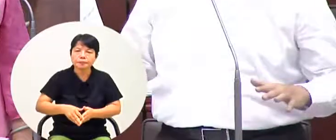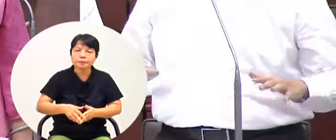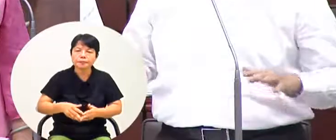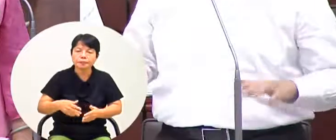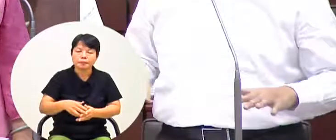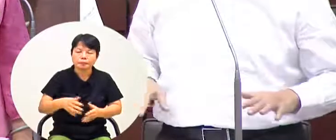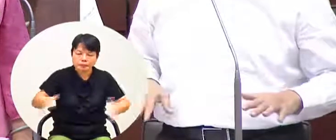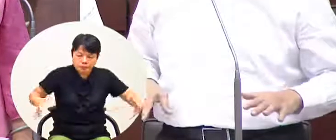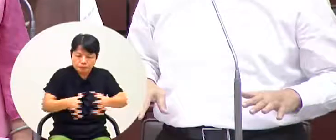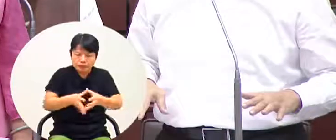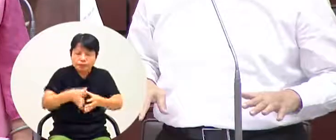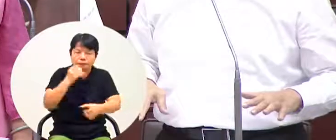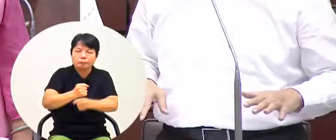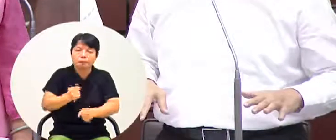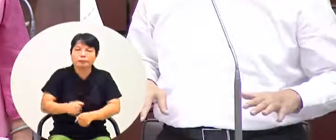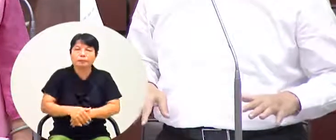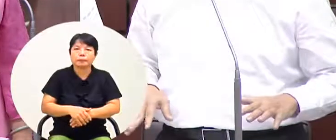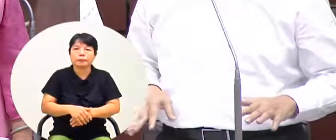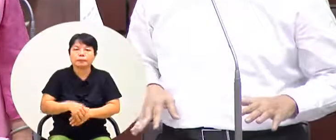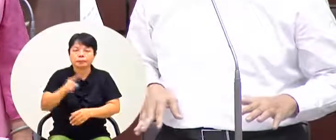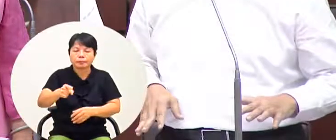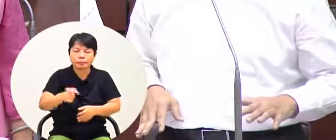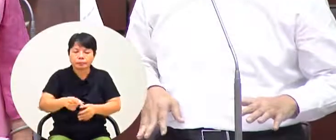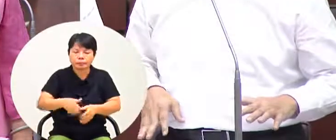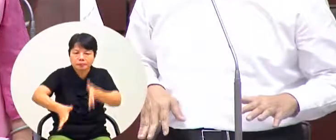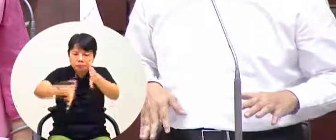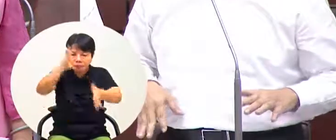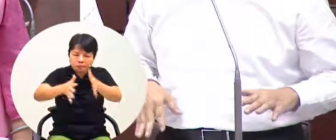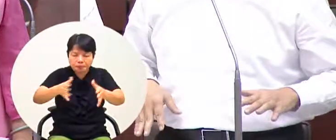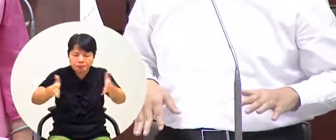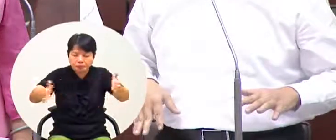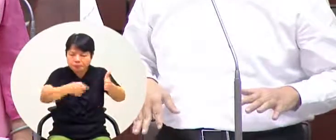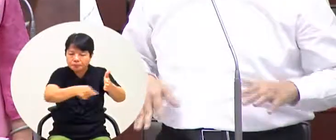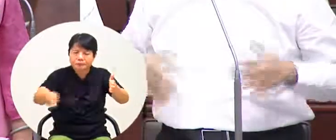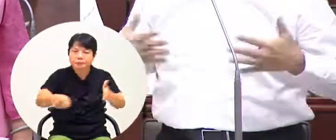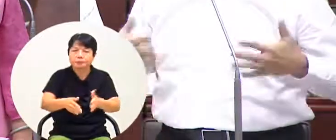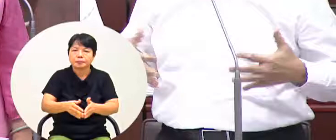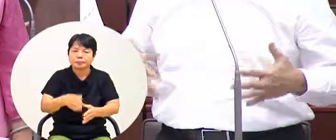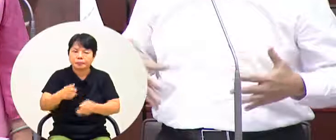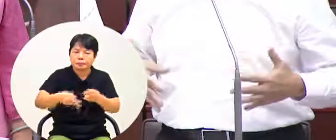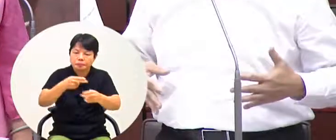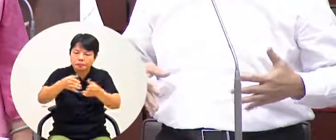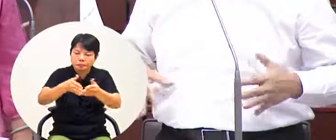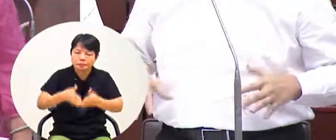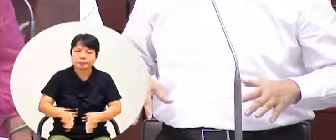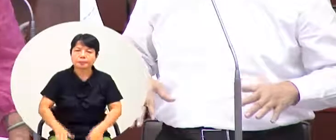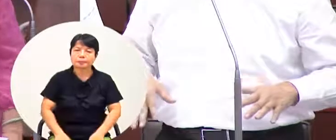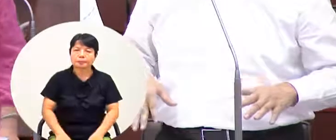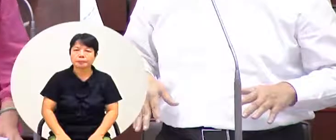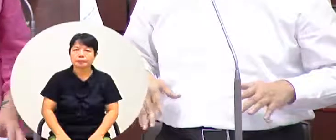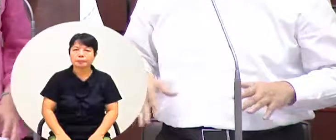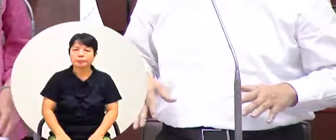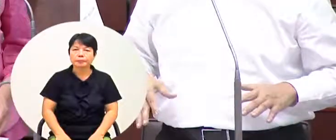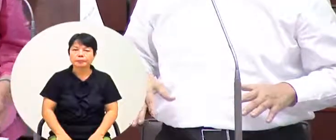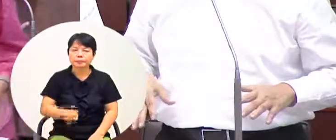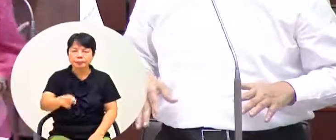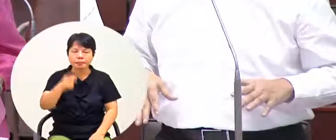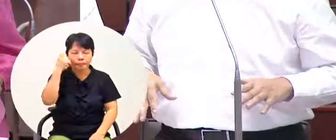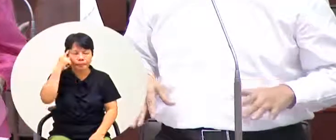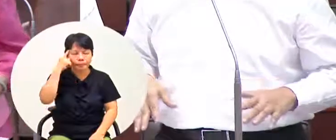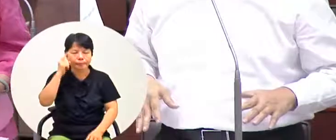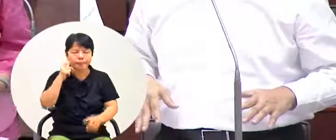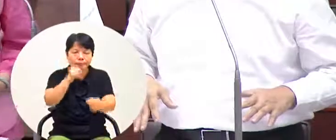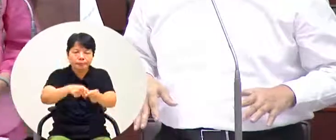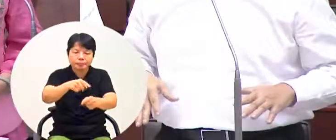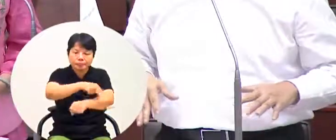是这些大楼之间要如何用一个，这是一个构想啦，如何用一个架空走廊